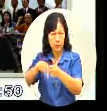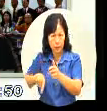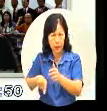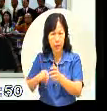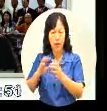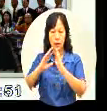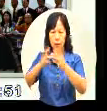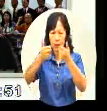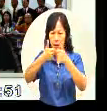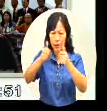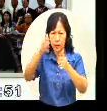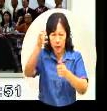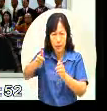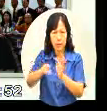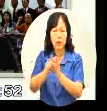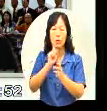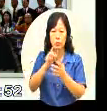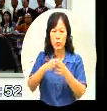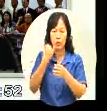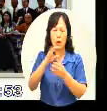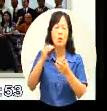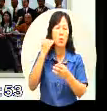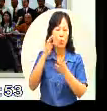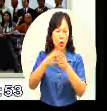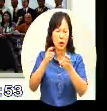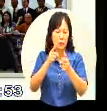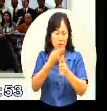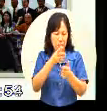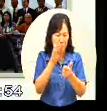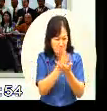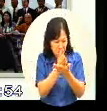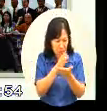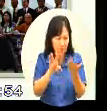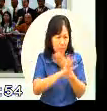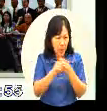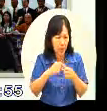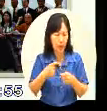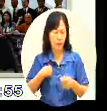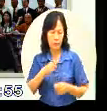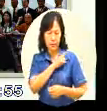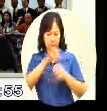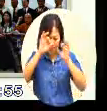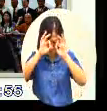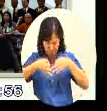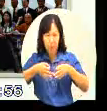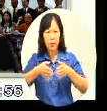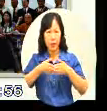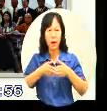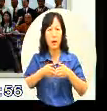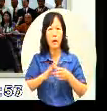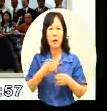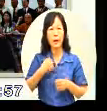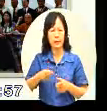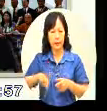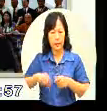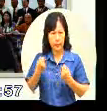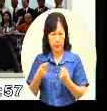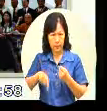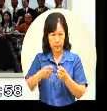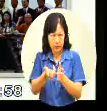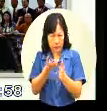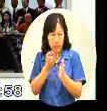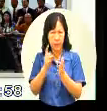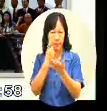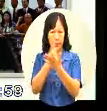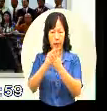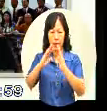长也明确表示，要刮别人胡子，先刮自己。在此之前呢，议会的议员呢几乎